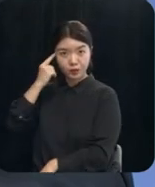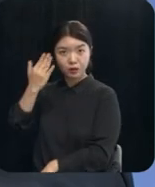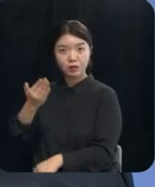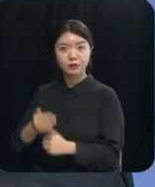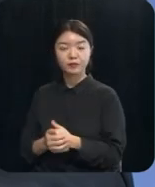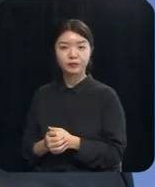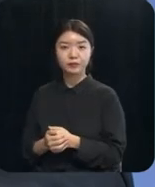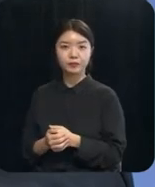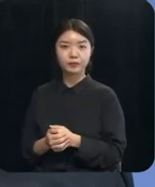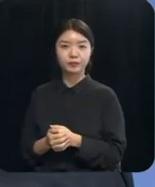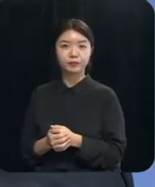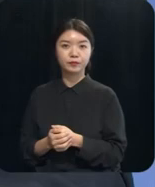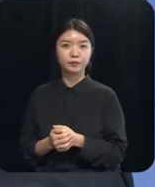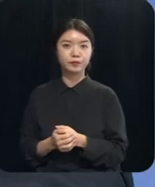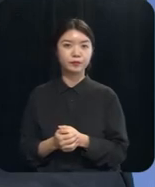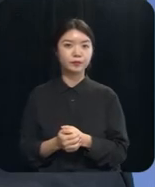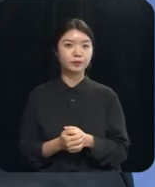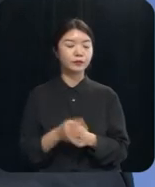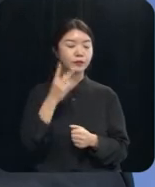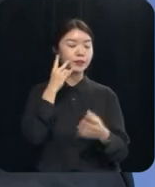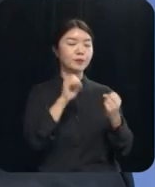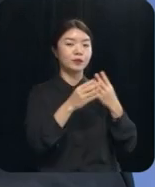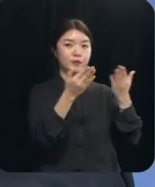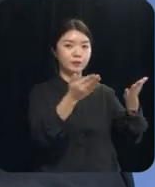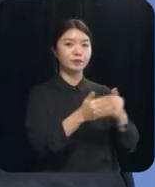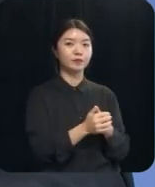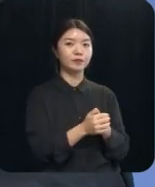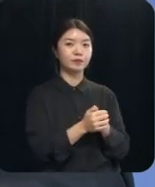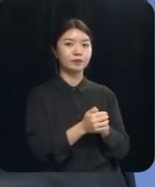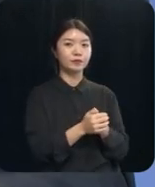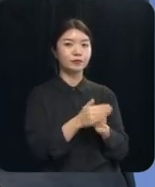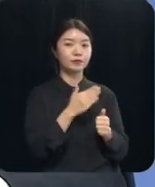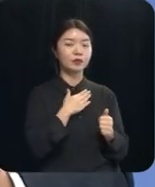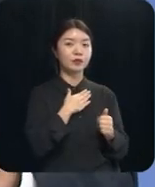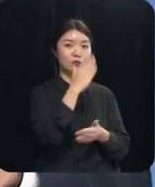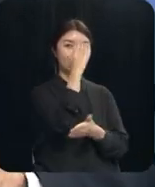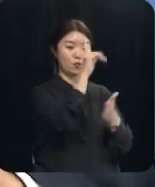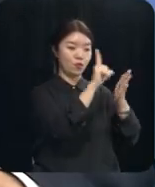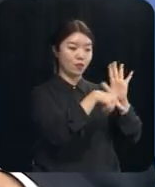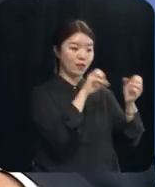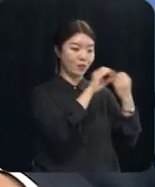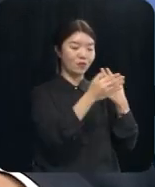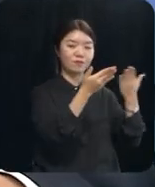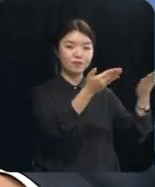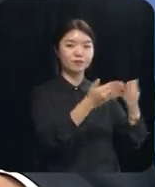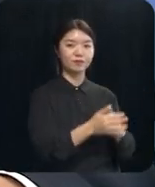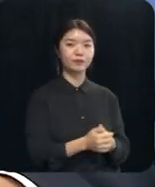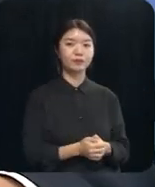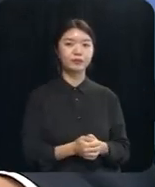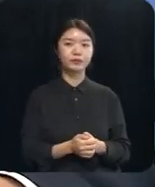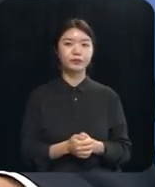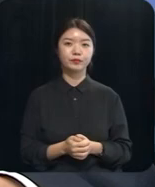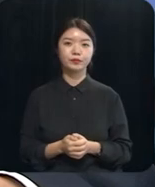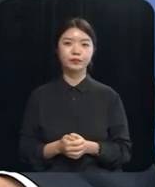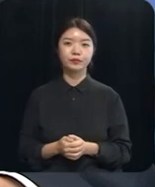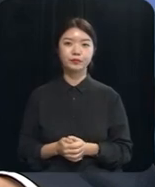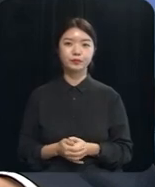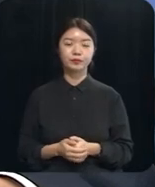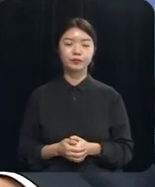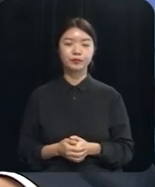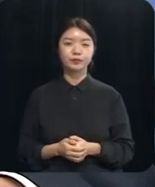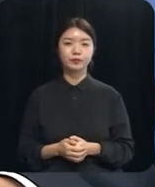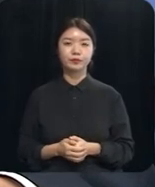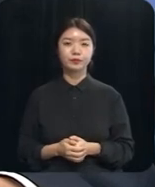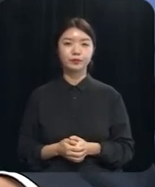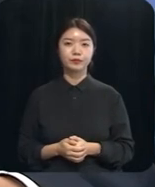하십니까? 네, 답변하겠습니다. 제 주도권에 답변하도록 하겠습니다. 네,